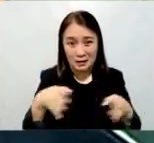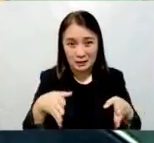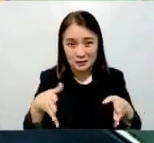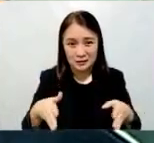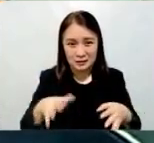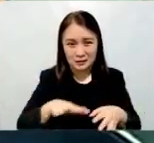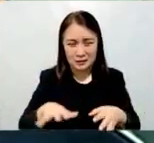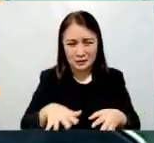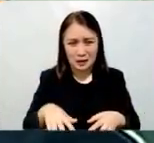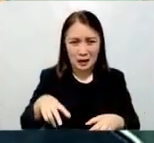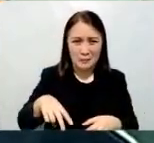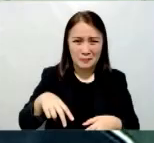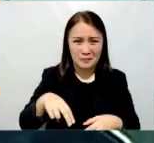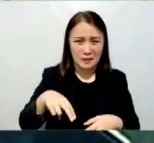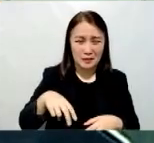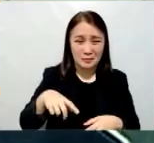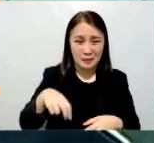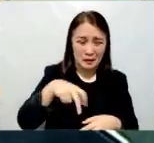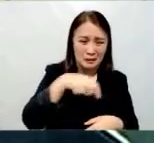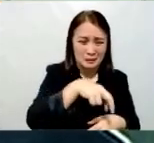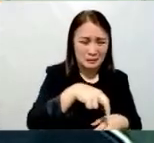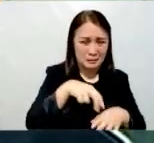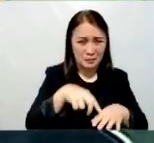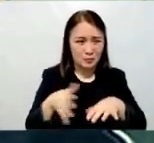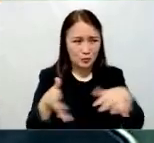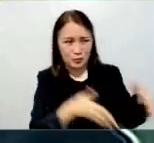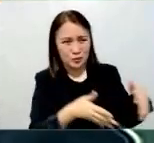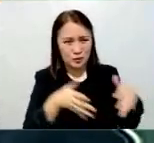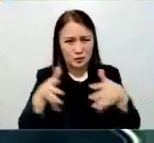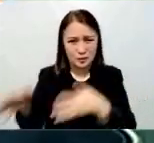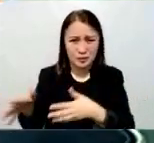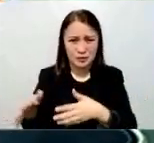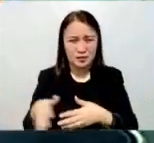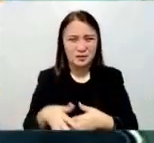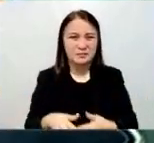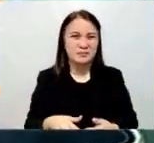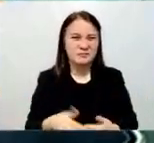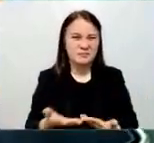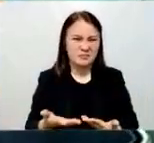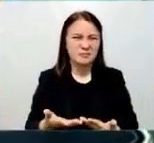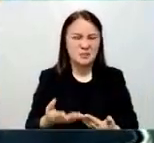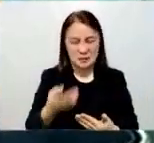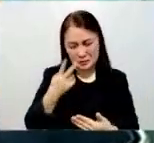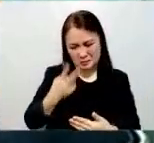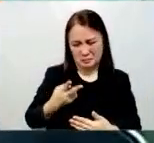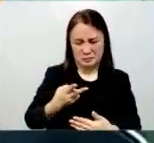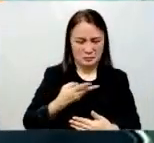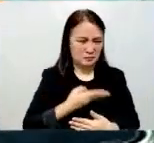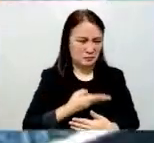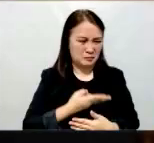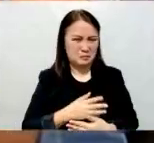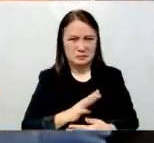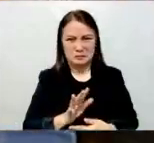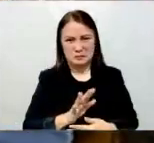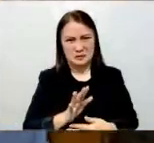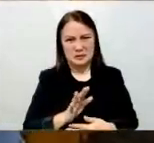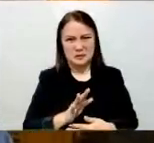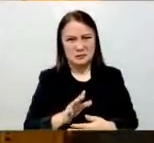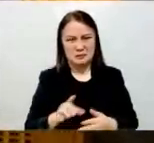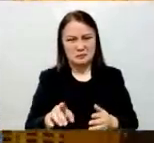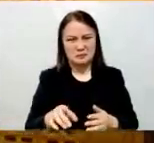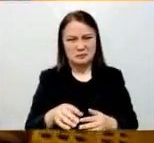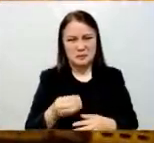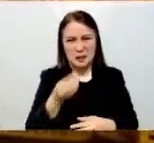dinadaan-daanan, natapakan, nasa floor na lang. So, right there and then, masasabi mo na, hindi na siya fit for human consumption. Ayon sa